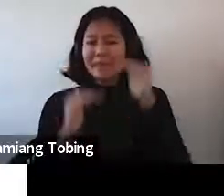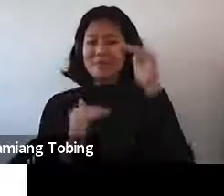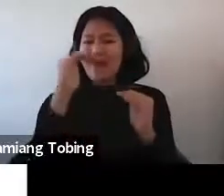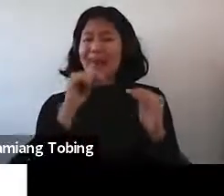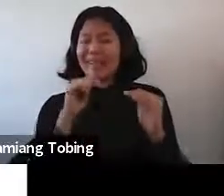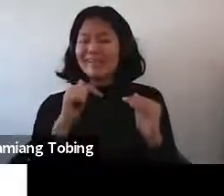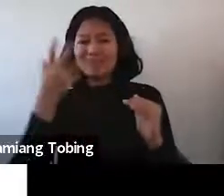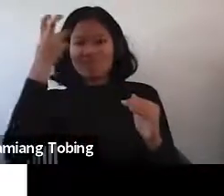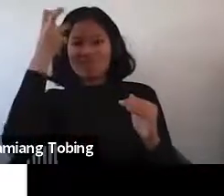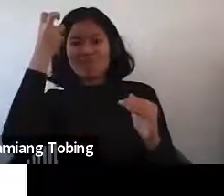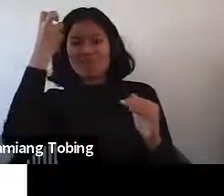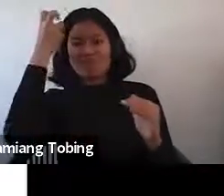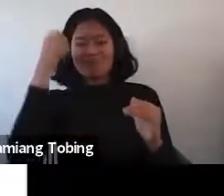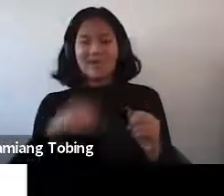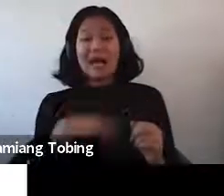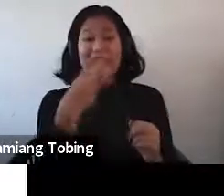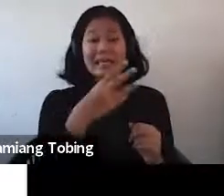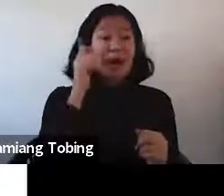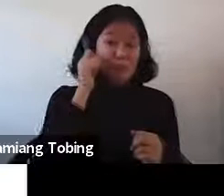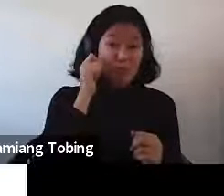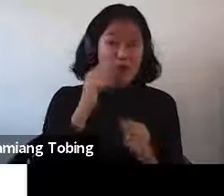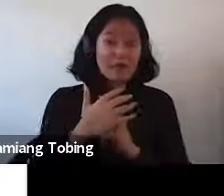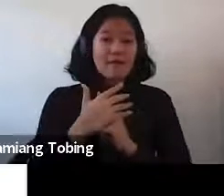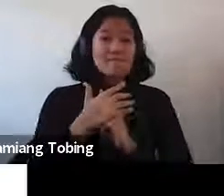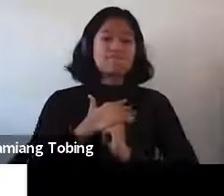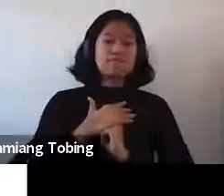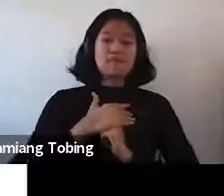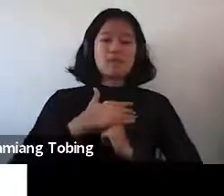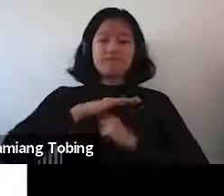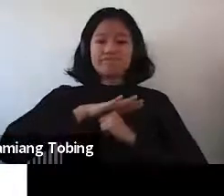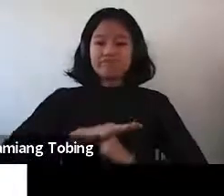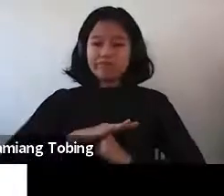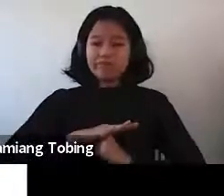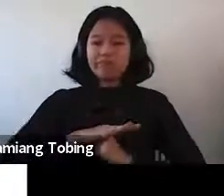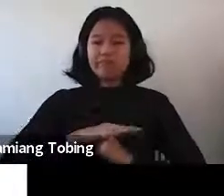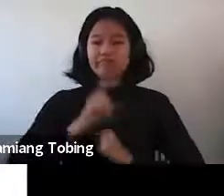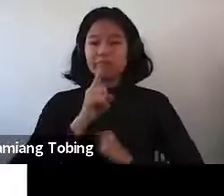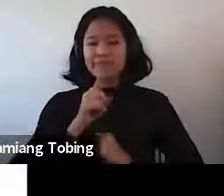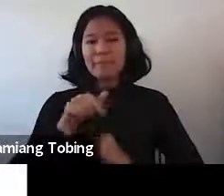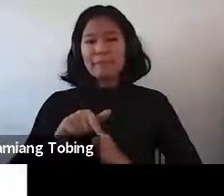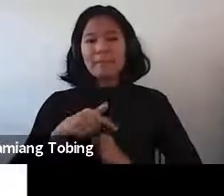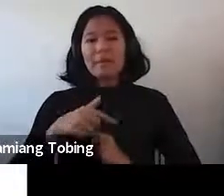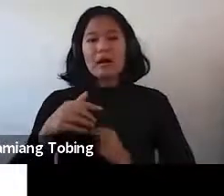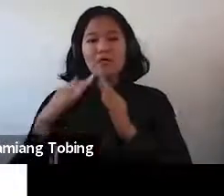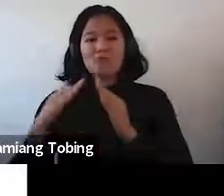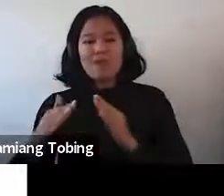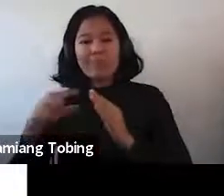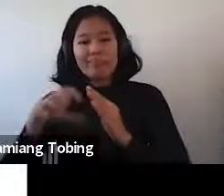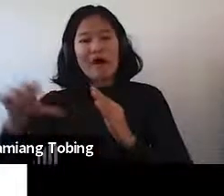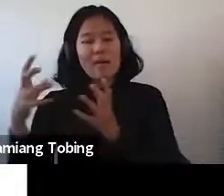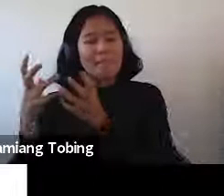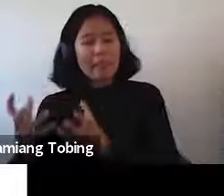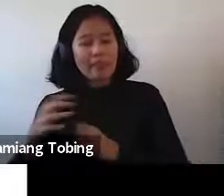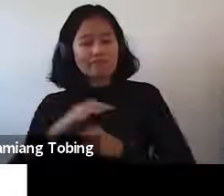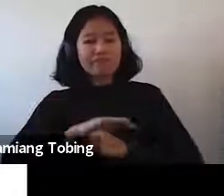stres. Satu dari tiga perempuan merasa tertekan karena ketidakimbangan beban dalam rumah tangga.